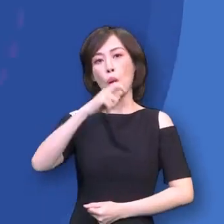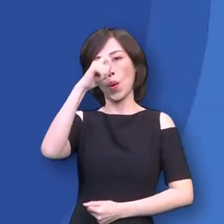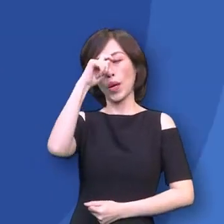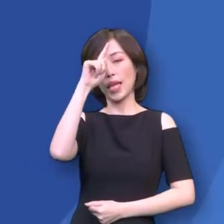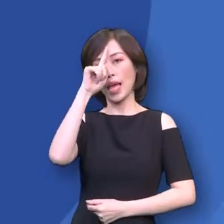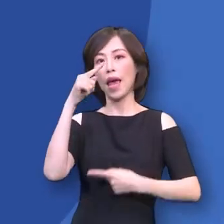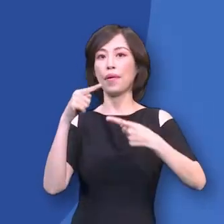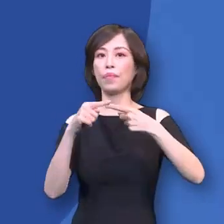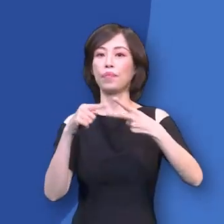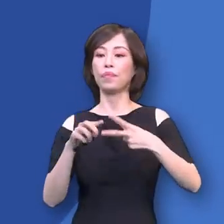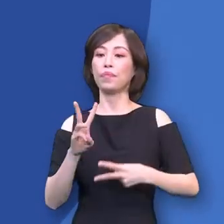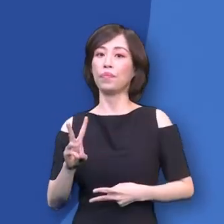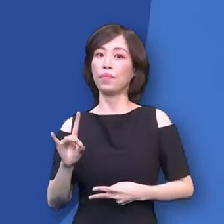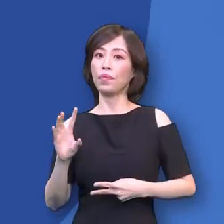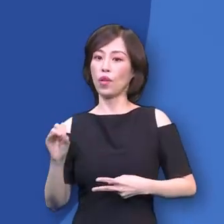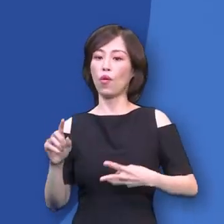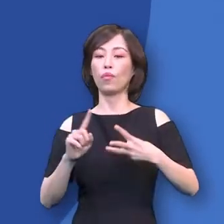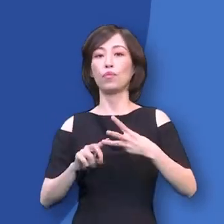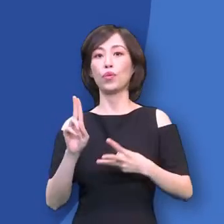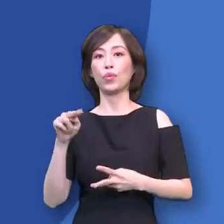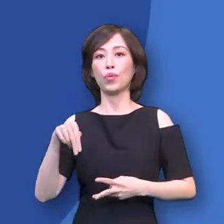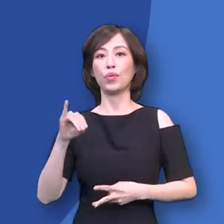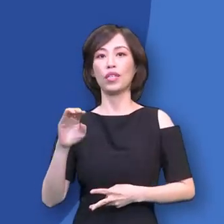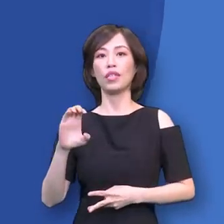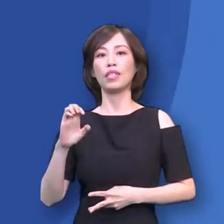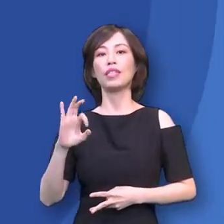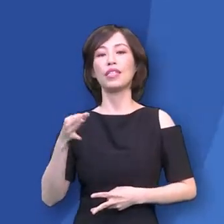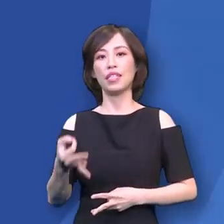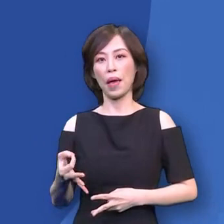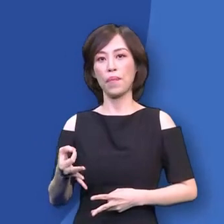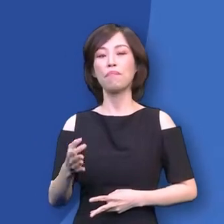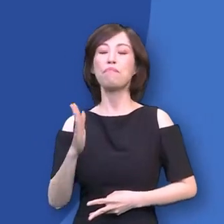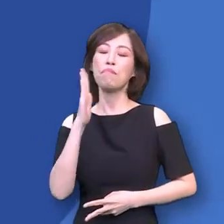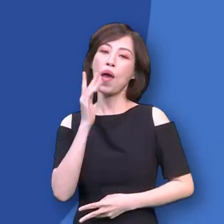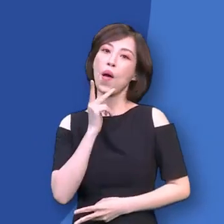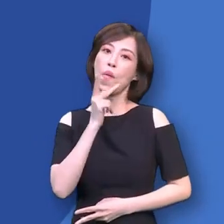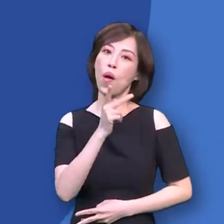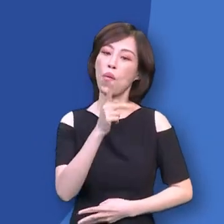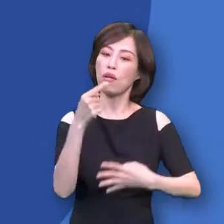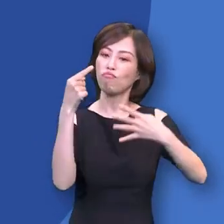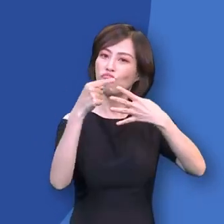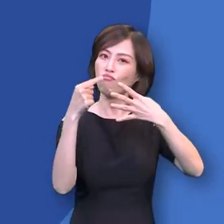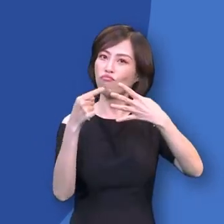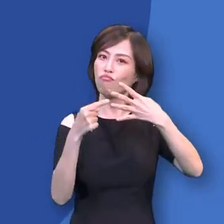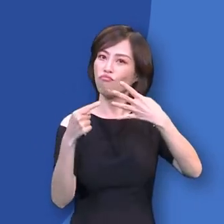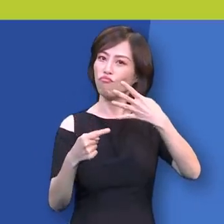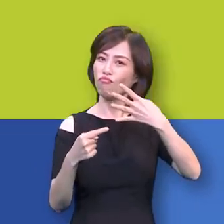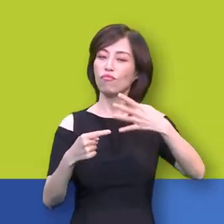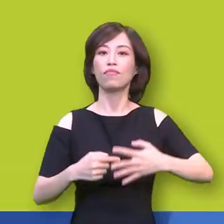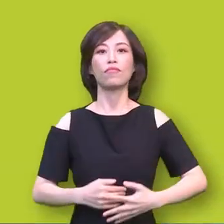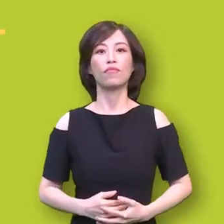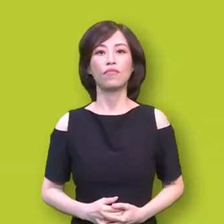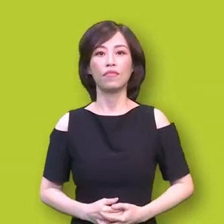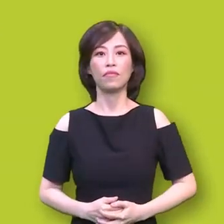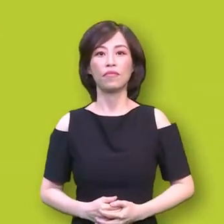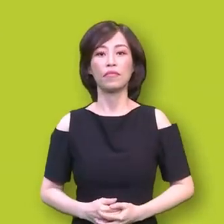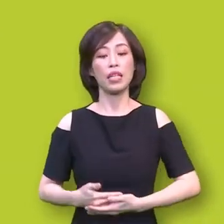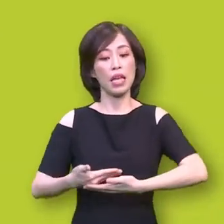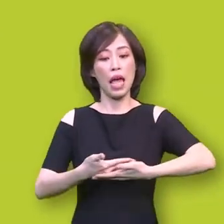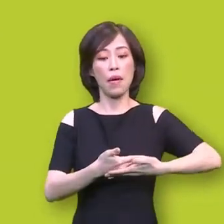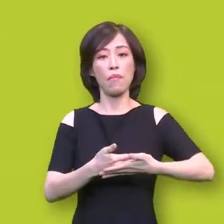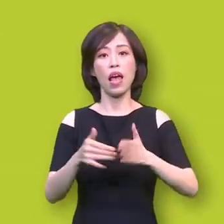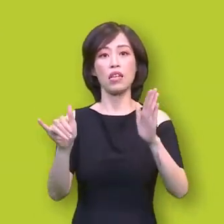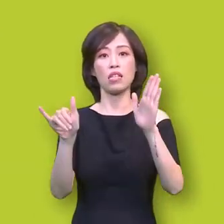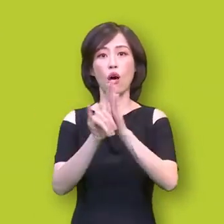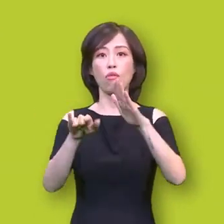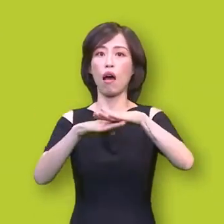tế, Tổ chức Y tế Thế giới và Quỹ Nhi đồng Liên Hiệp Quốc khuyến cáo bà mẹ cần thực hiện tốt các nội dung sau. Đối với trẻ dưới